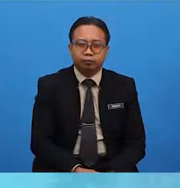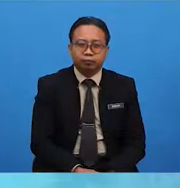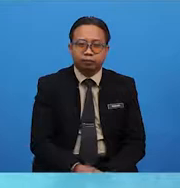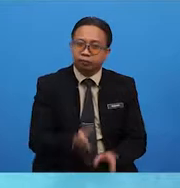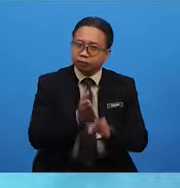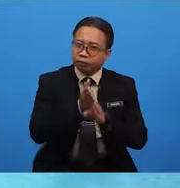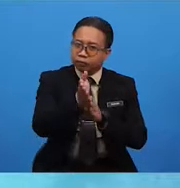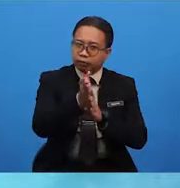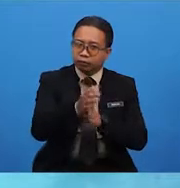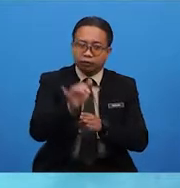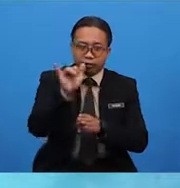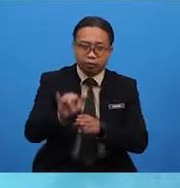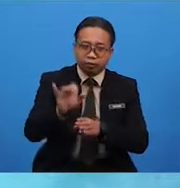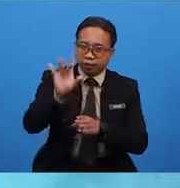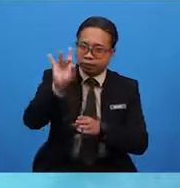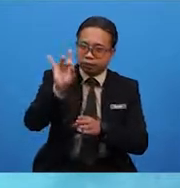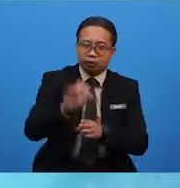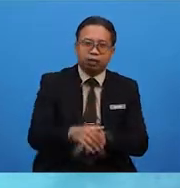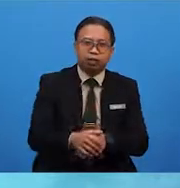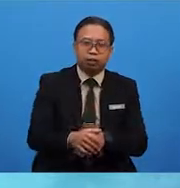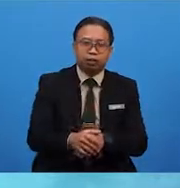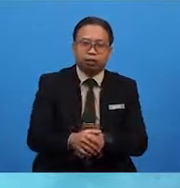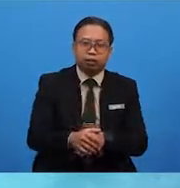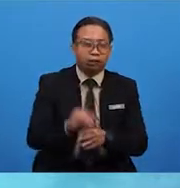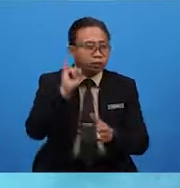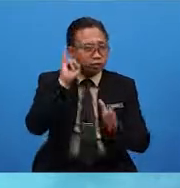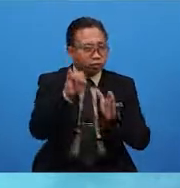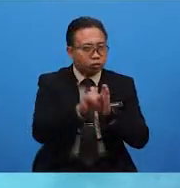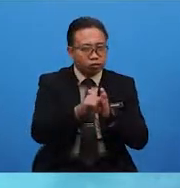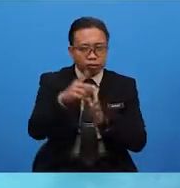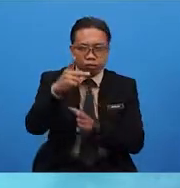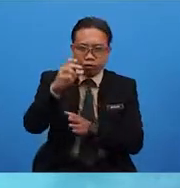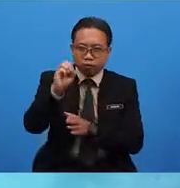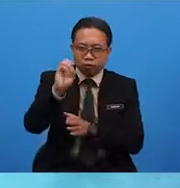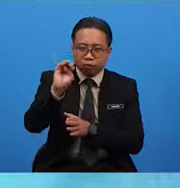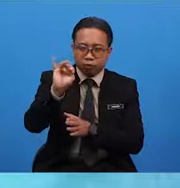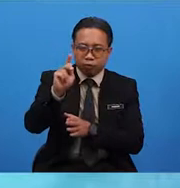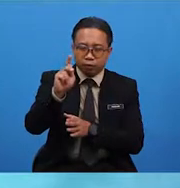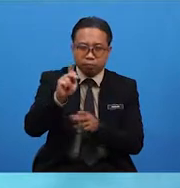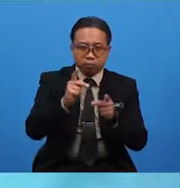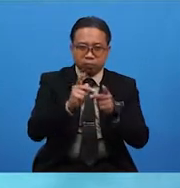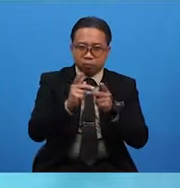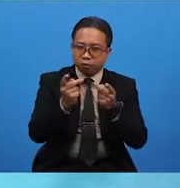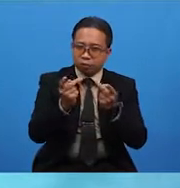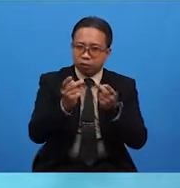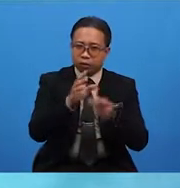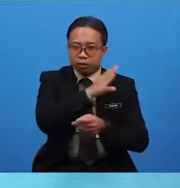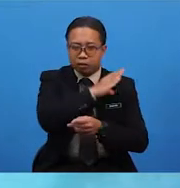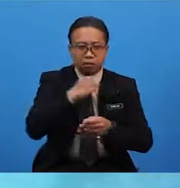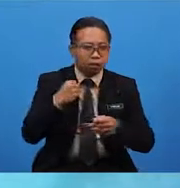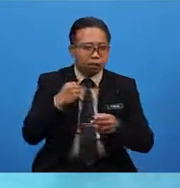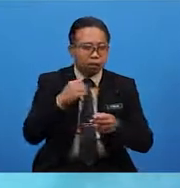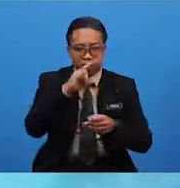seterusnya yang ke-8 ialah ilustrasi komik dan animasi ilustrasi dan